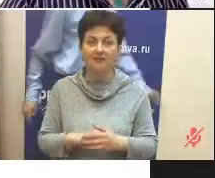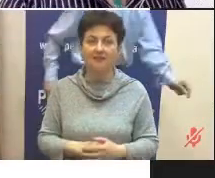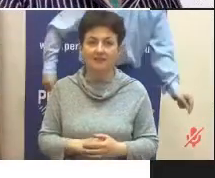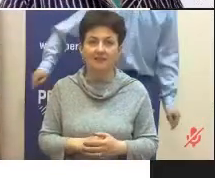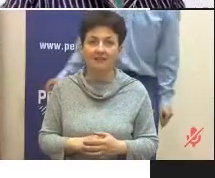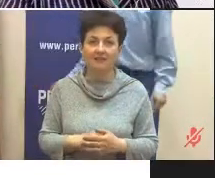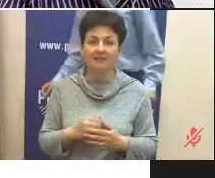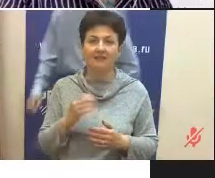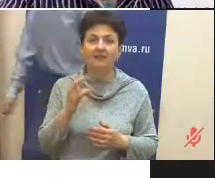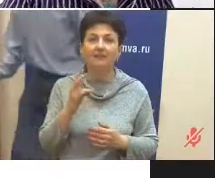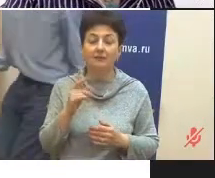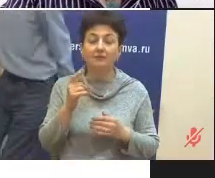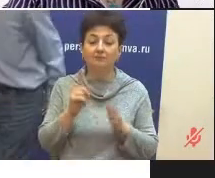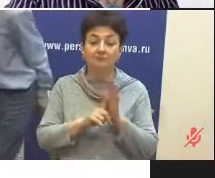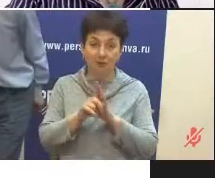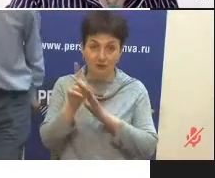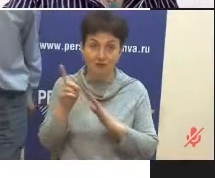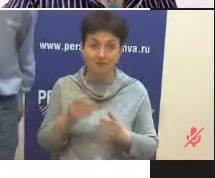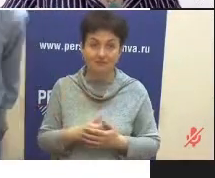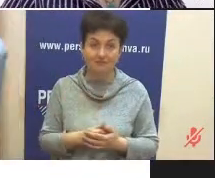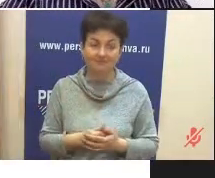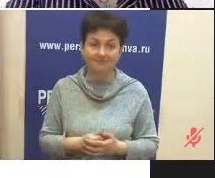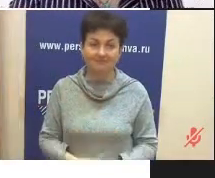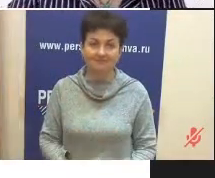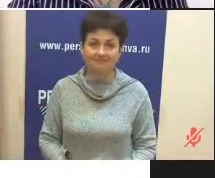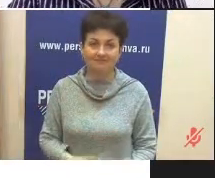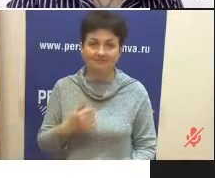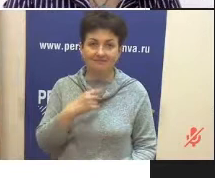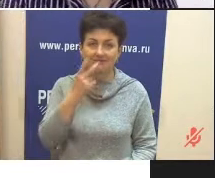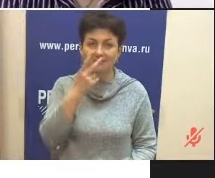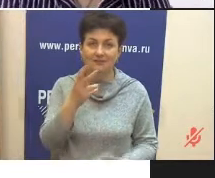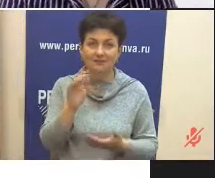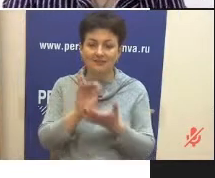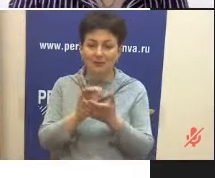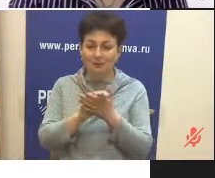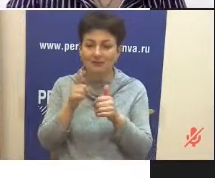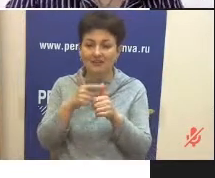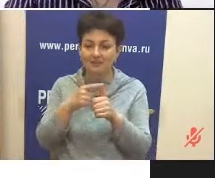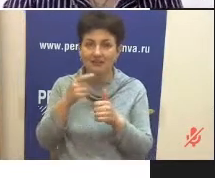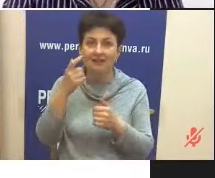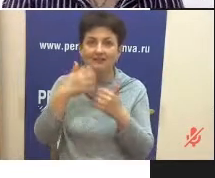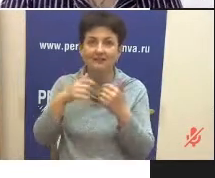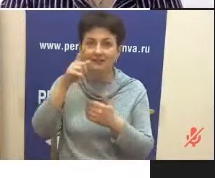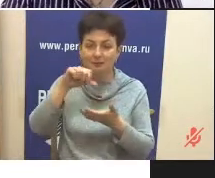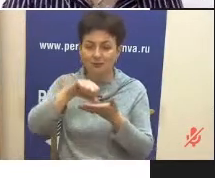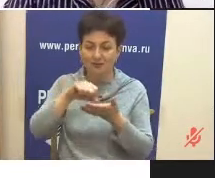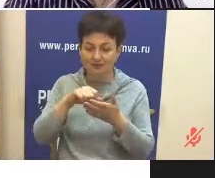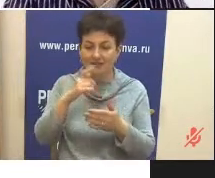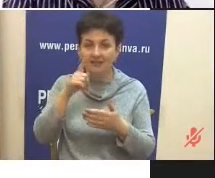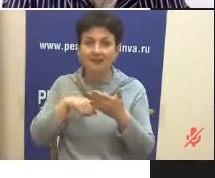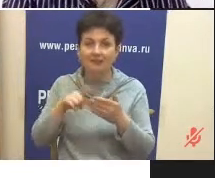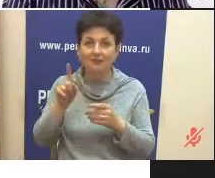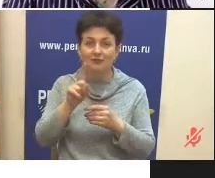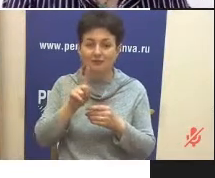Ну что же, потихоньку начинаем. Я вижу знакомые имена среди участников. Надеюсь, что